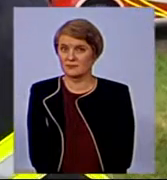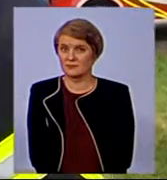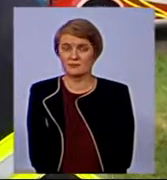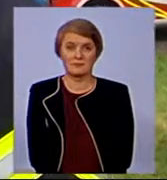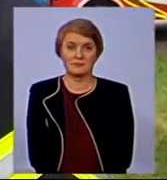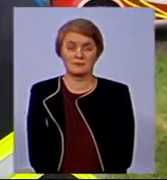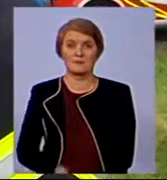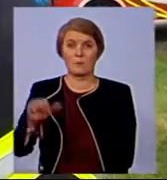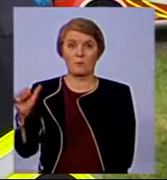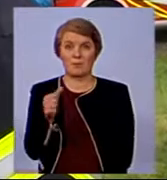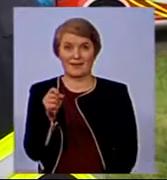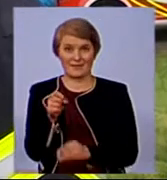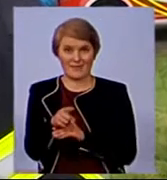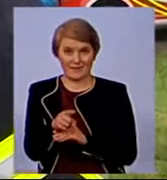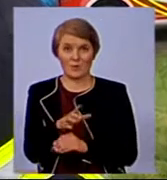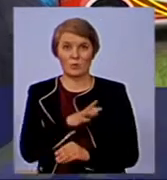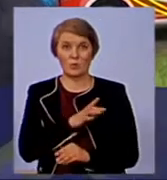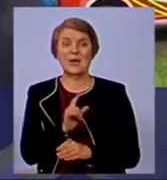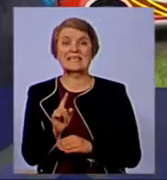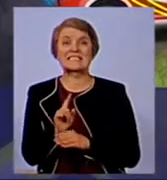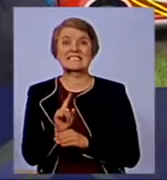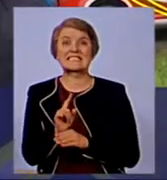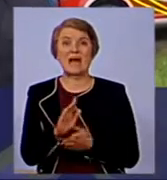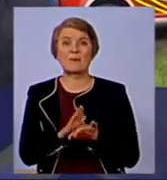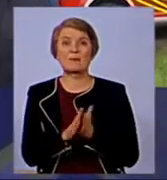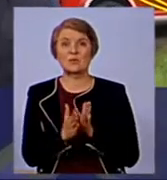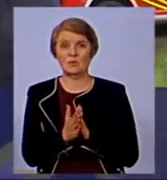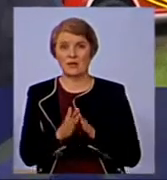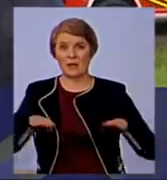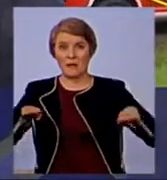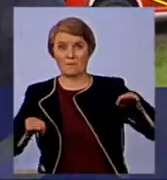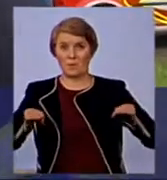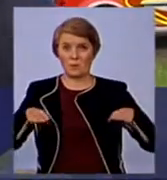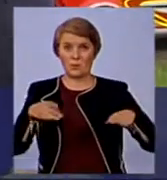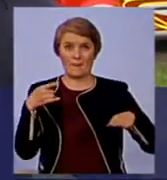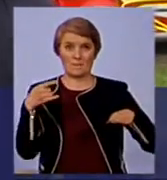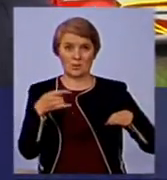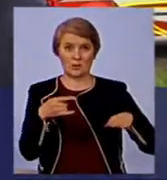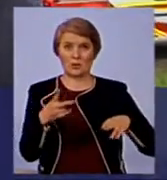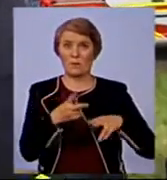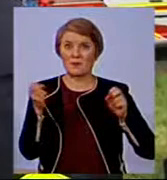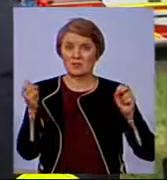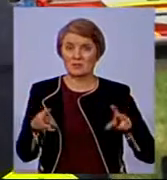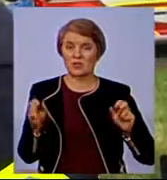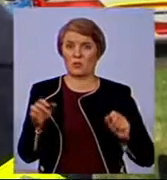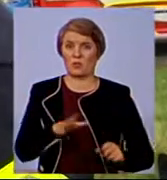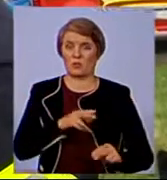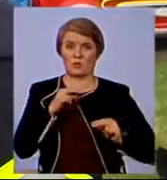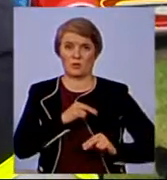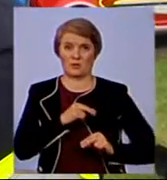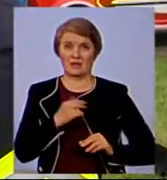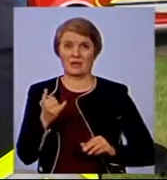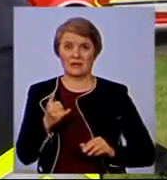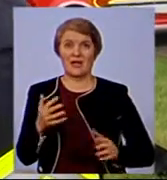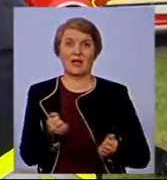Перше завдання, яке було в рятувальників, це стабілізувати положення машини, щоб можна було безпечно працювати. В цьому конкретному випадку рятувальники